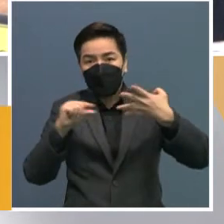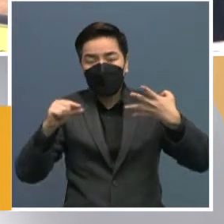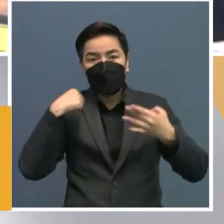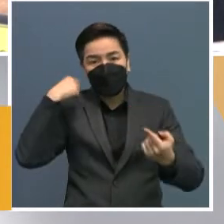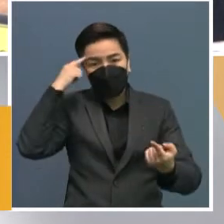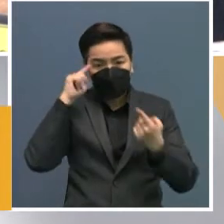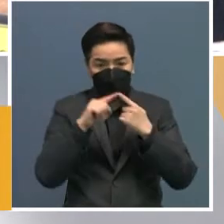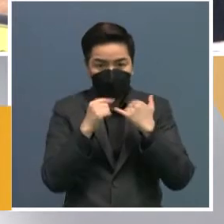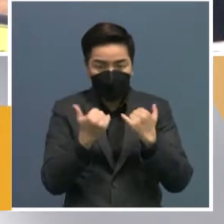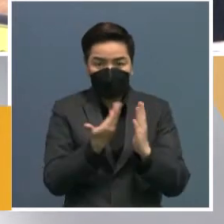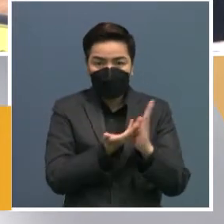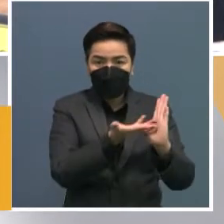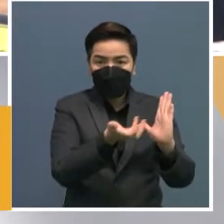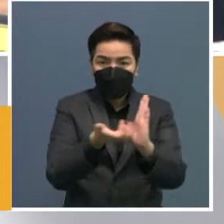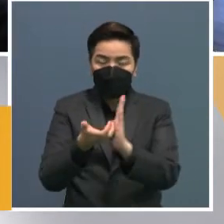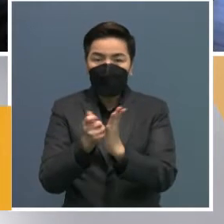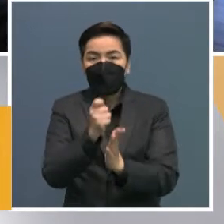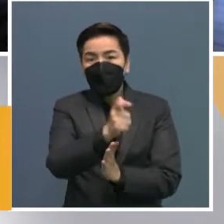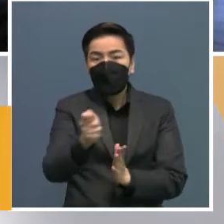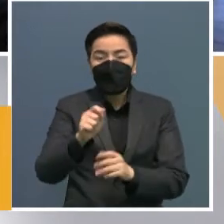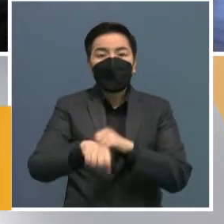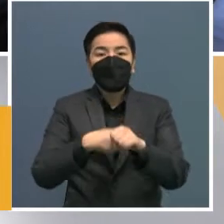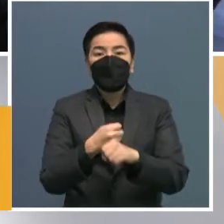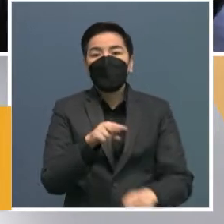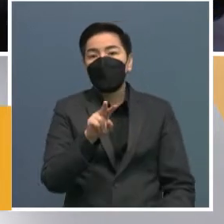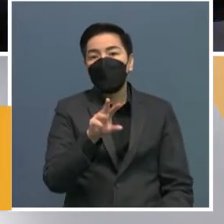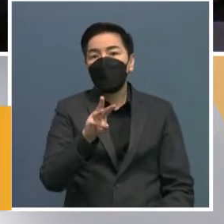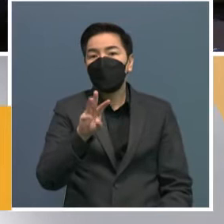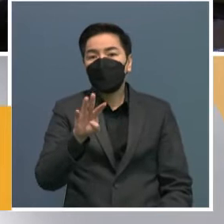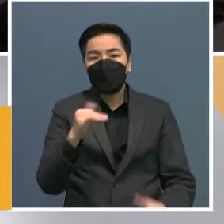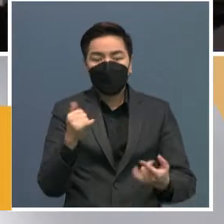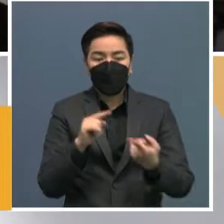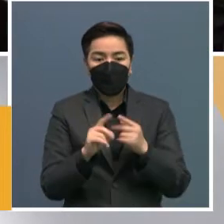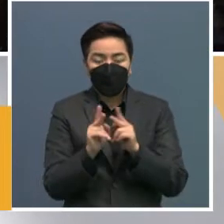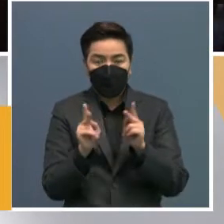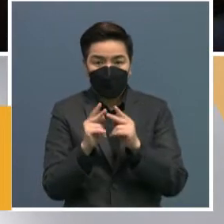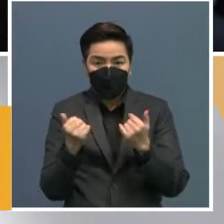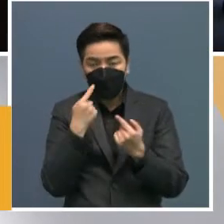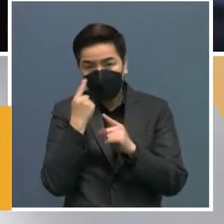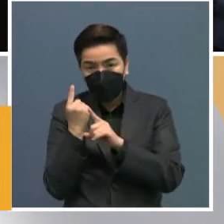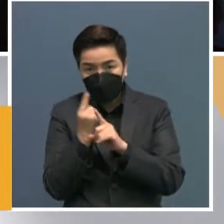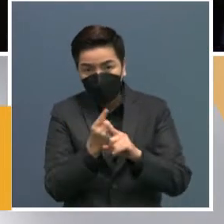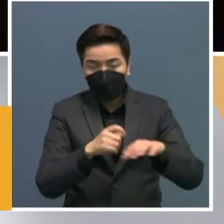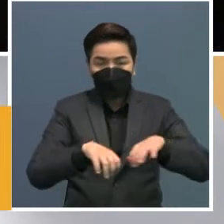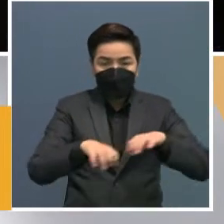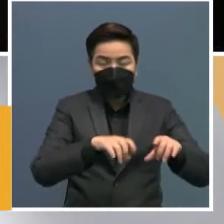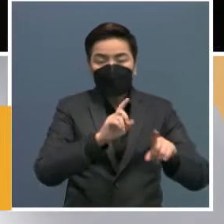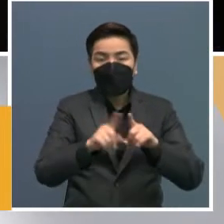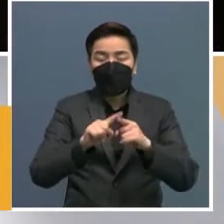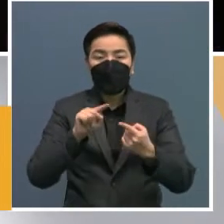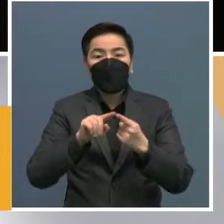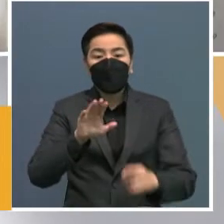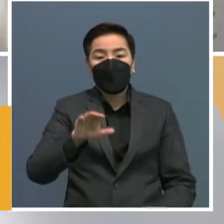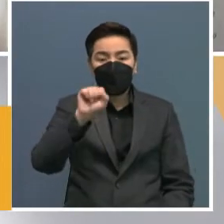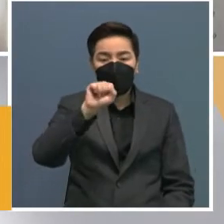กันทว่าสำหรับเรื่องของการเบิกจ่ายงบประมาณในปี2564สำหรับคณะกรรมาธิการติดตามการบริหารงบประมาณของ